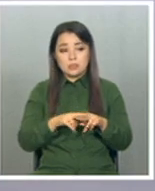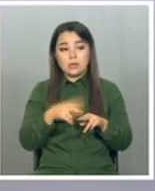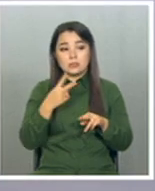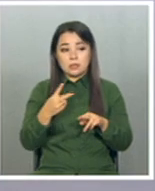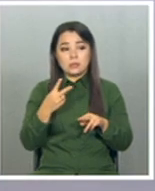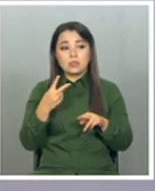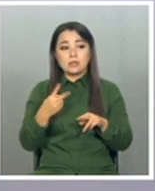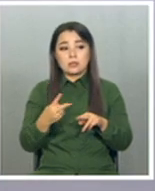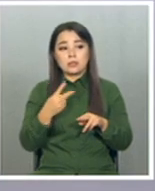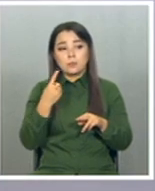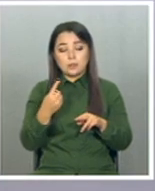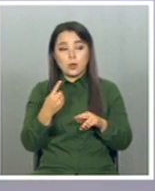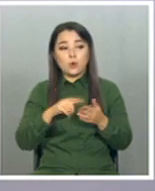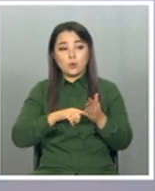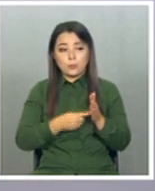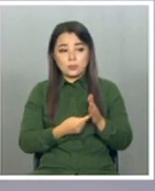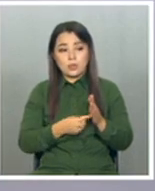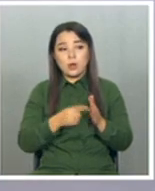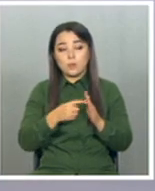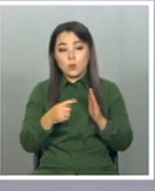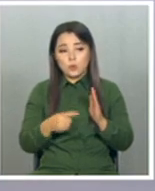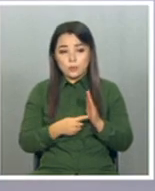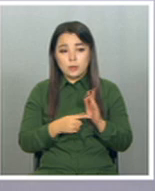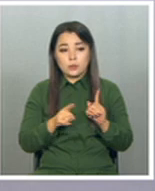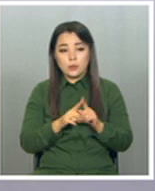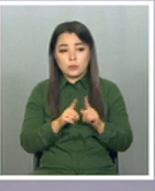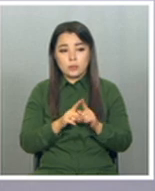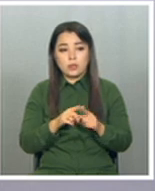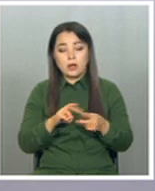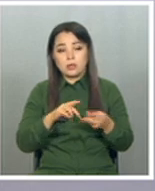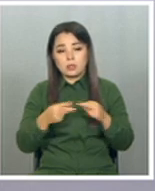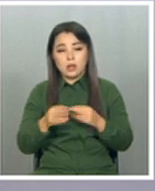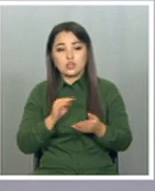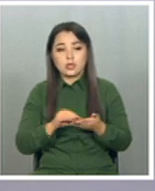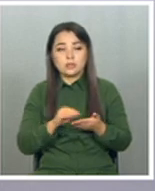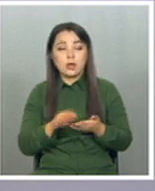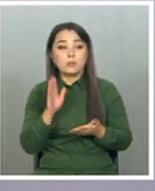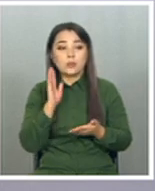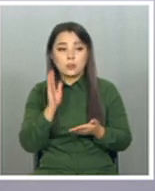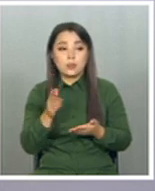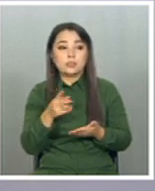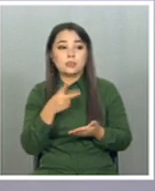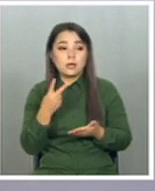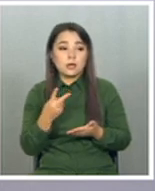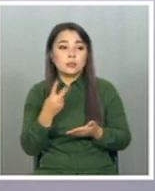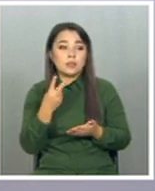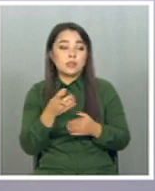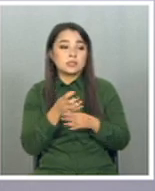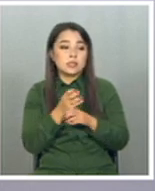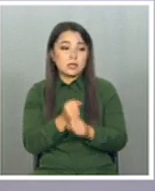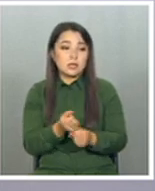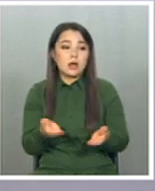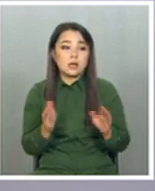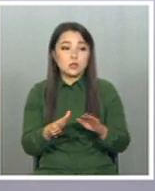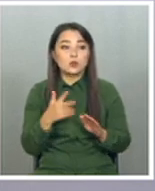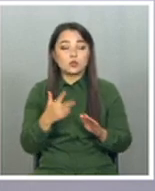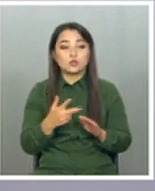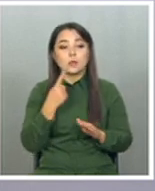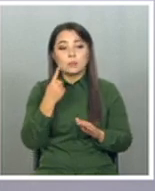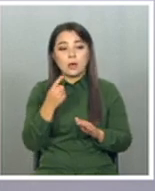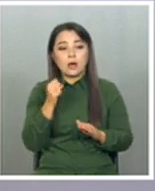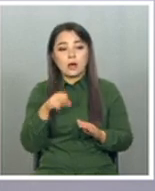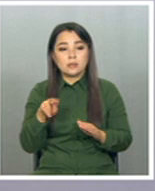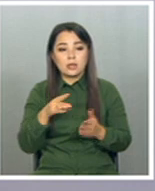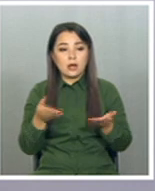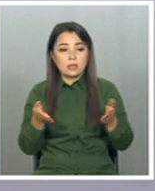1-ге көбейтеміз, яғни бөлуді көбейтумен алмастырамыз. Сонда 2 мен 2 қысқарып кетеді де, бізде 3-тен 1 АД-ы